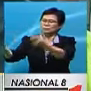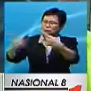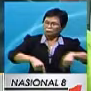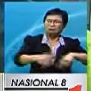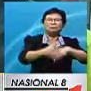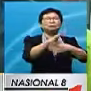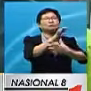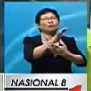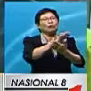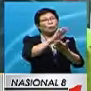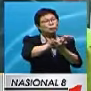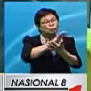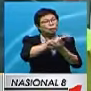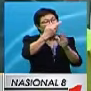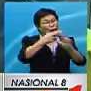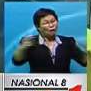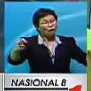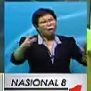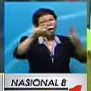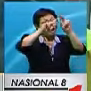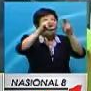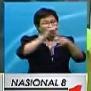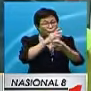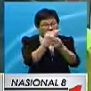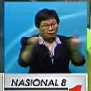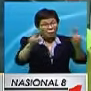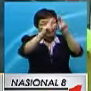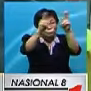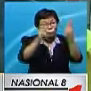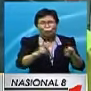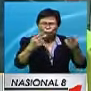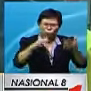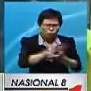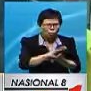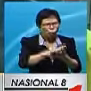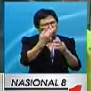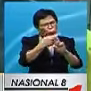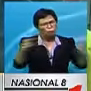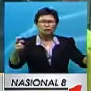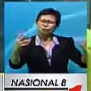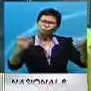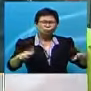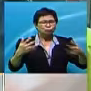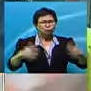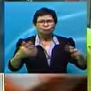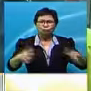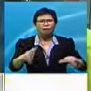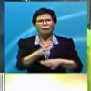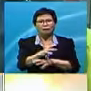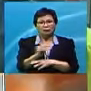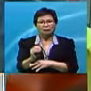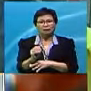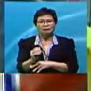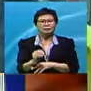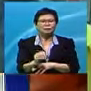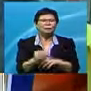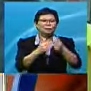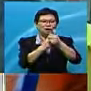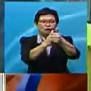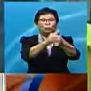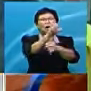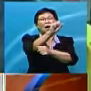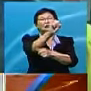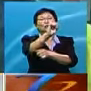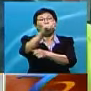persediaan untuk menduduki telah pihak sekolah sediakan secukupnya mengikut SOP